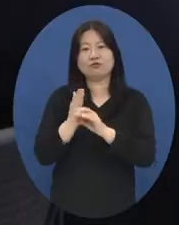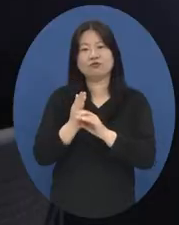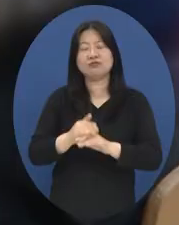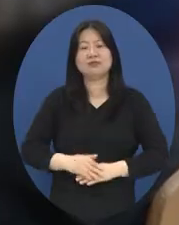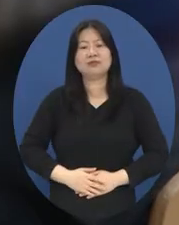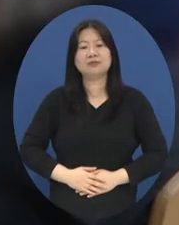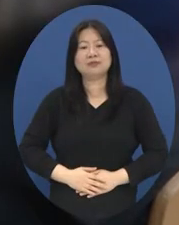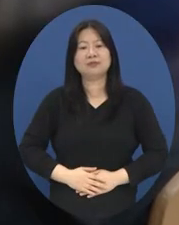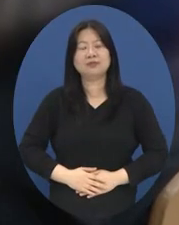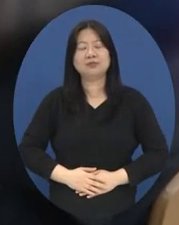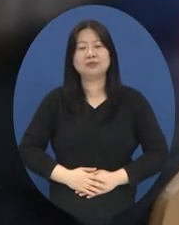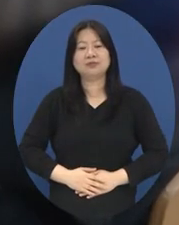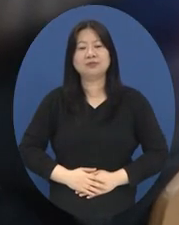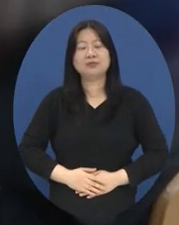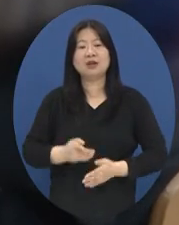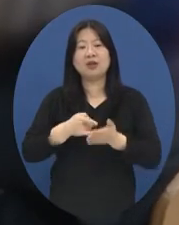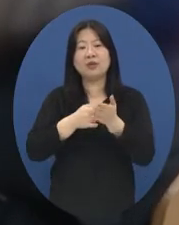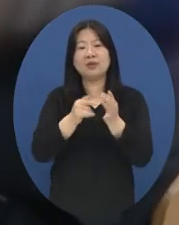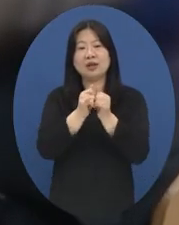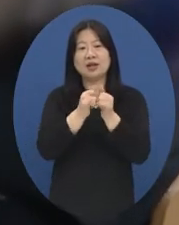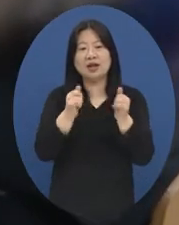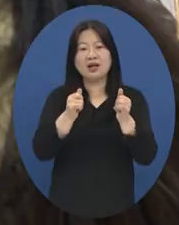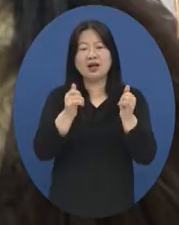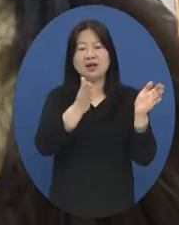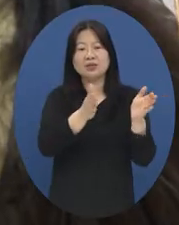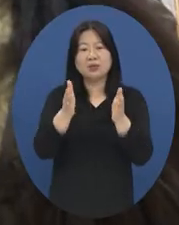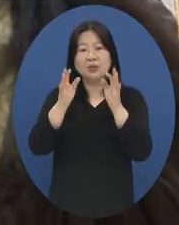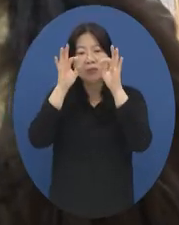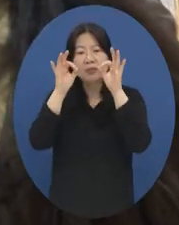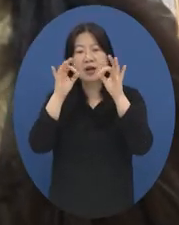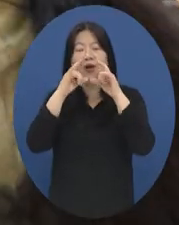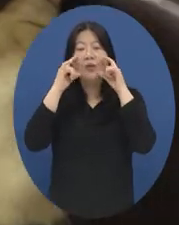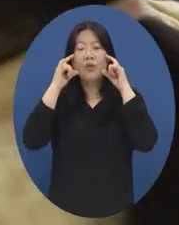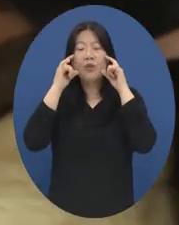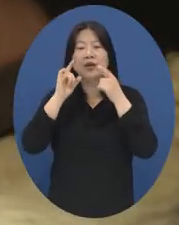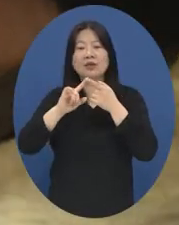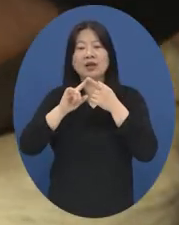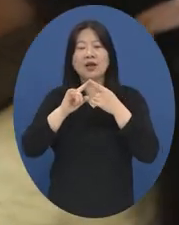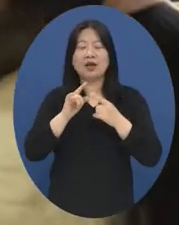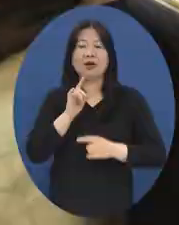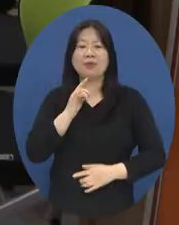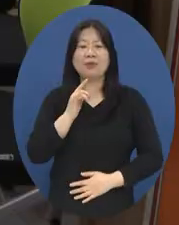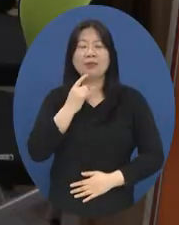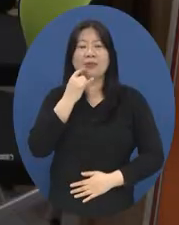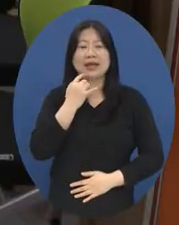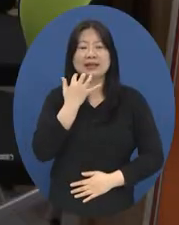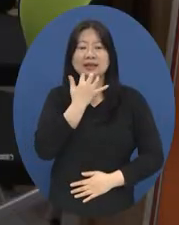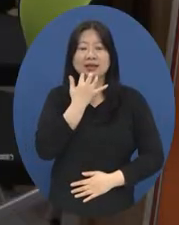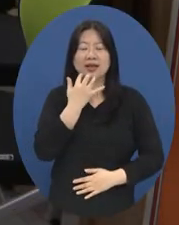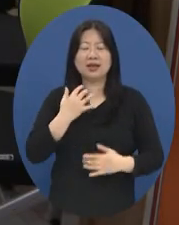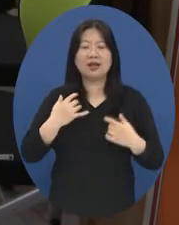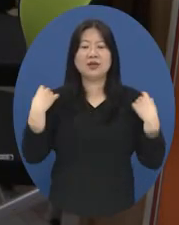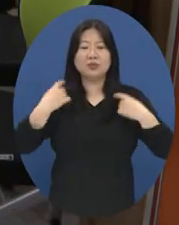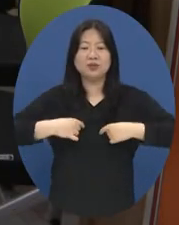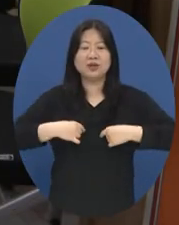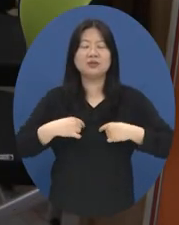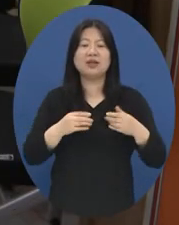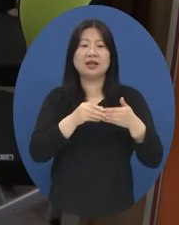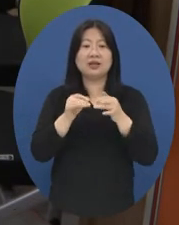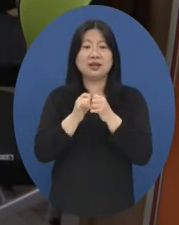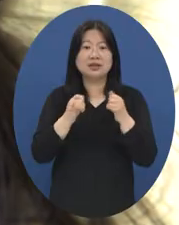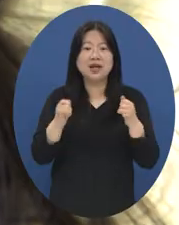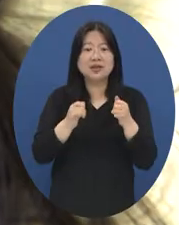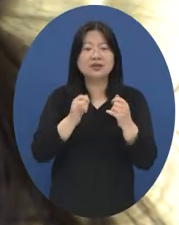모습입니다. 그런데 접수하는 사람들 사이사이로 마스크를 낀 채 베이지색 조끼를 입은 안내자들이 가는 곳마다 눈에